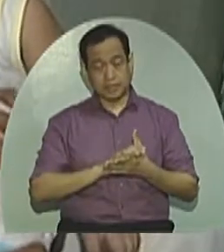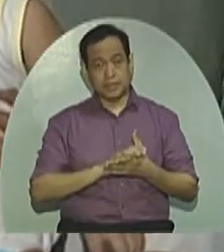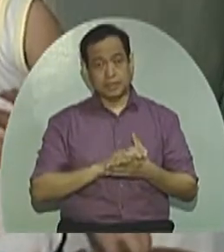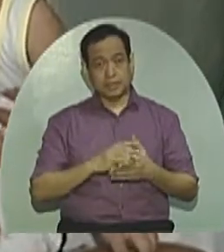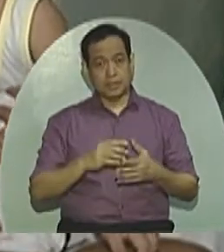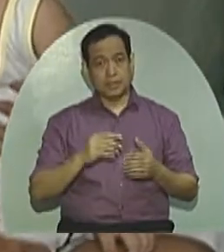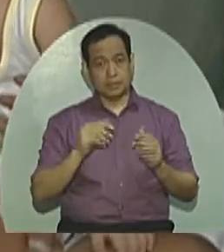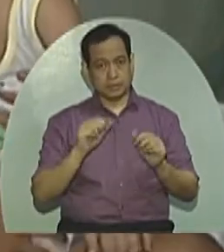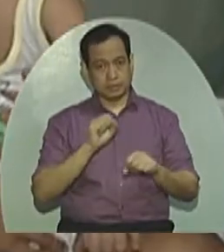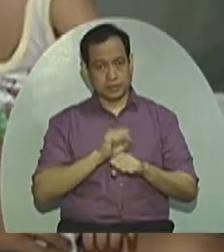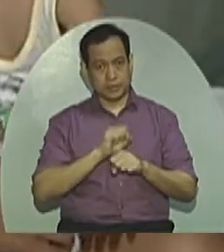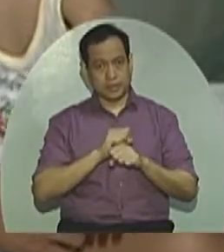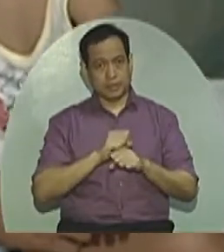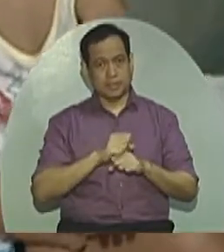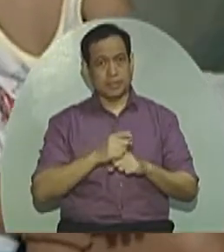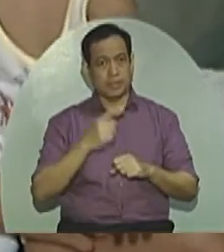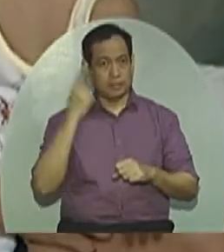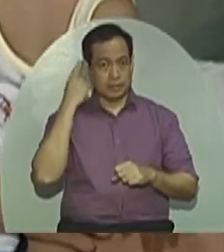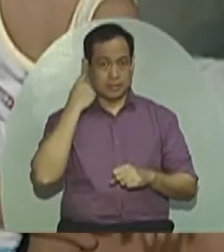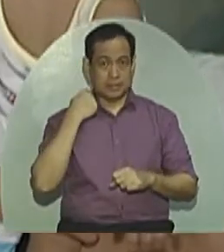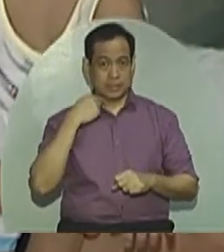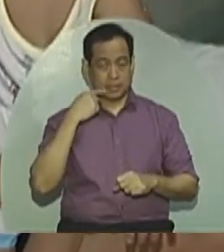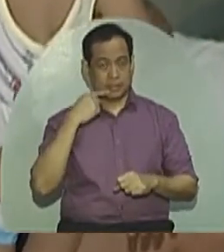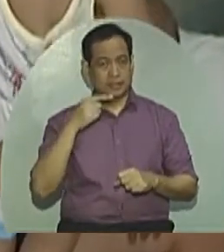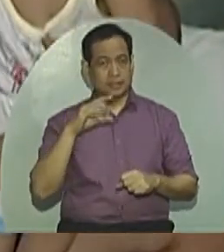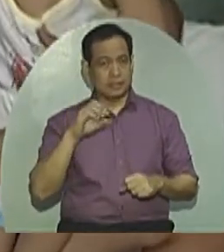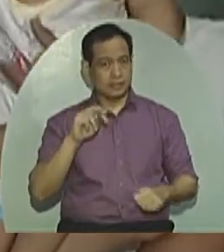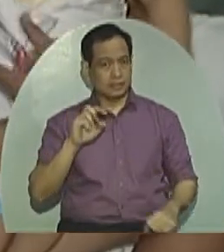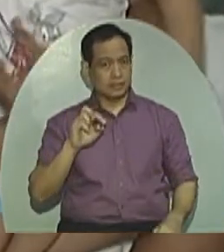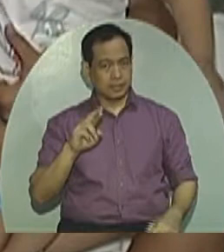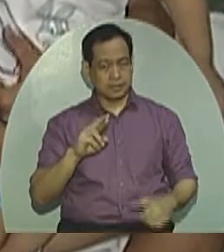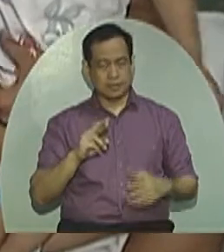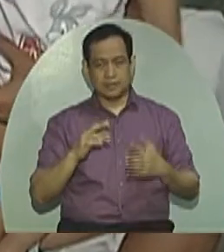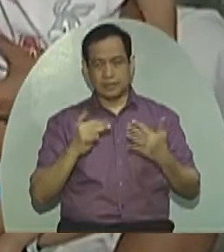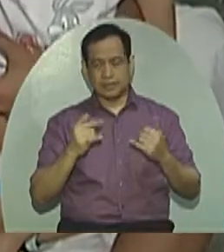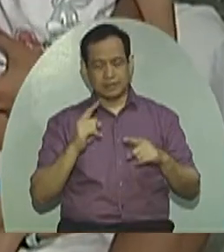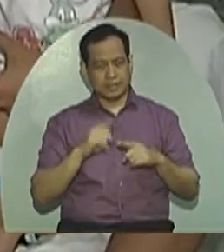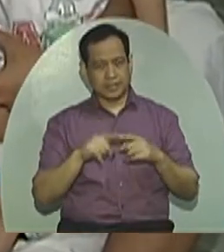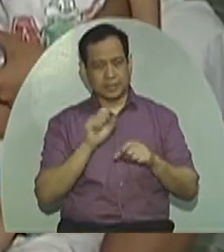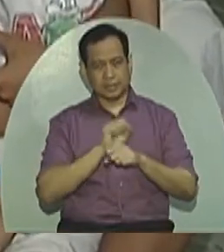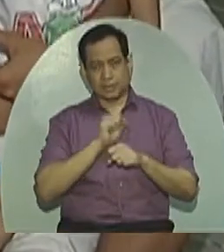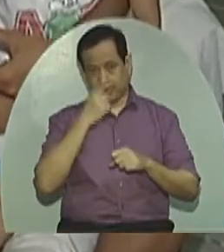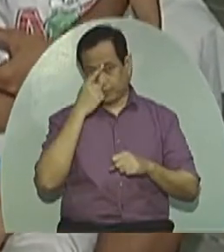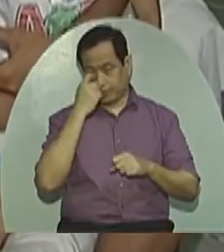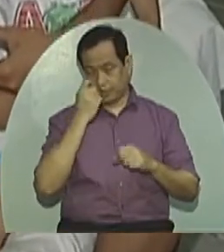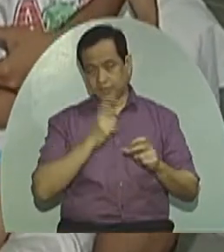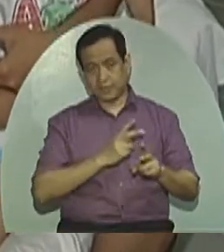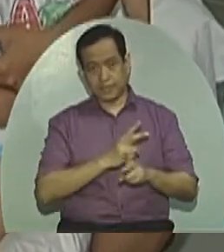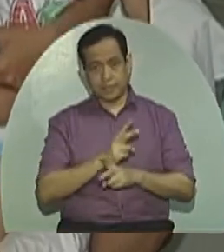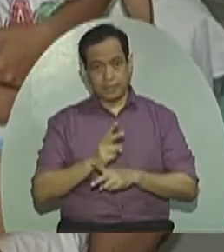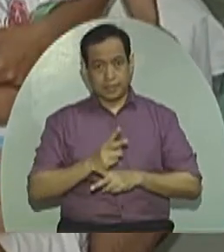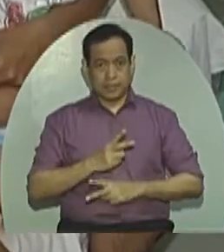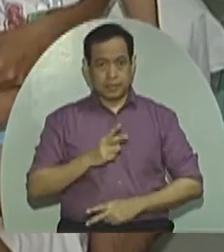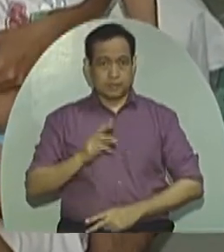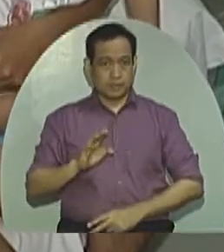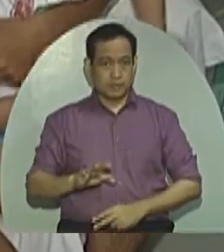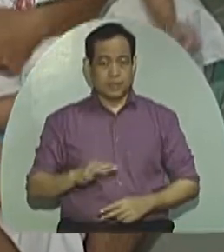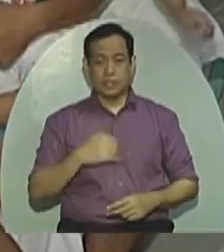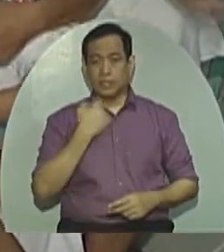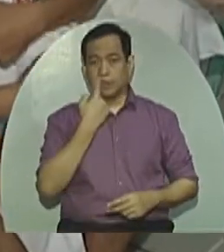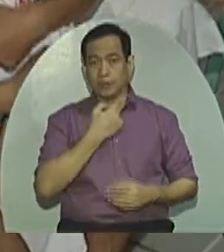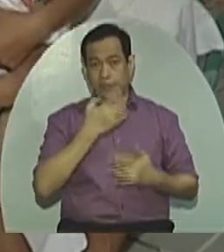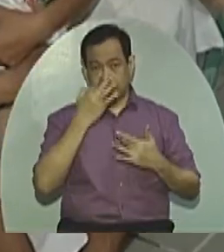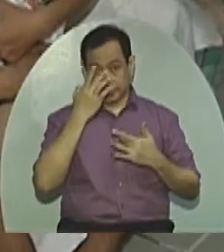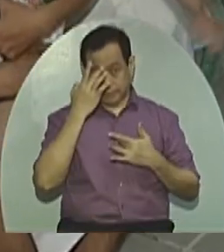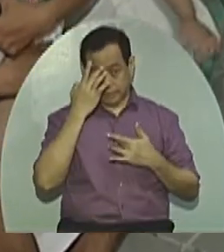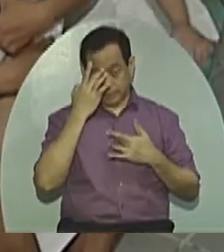si Herben ay sa call center ng tatrabaho, habang siya naman ay hindi na kaya maghanap buhay dahil sa pag-aalaga